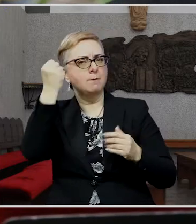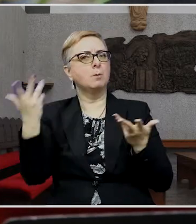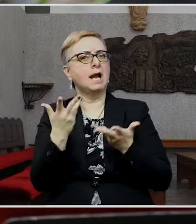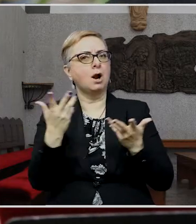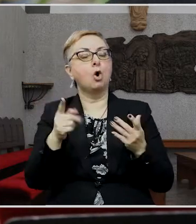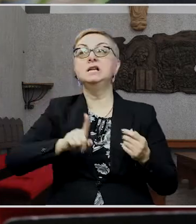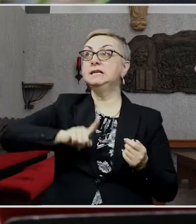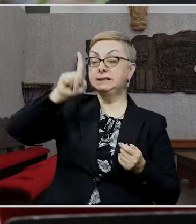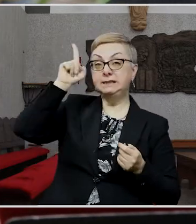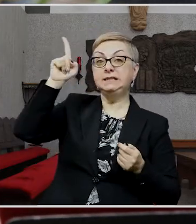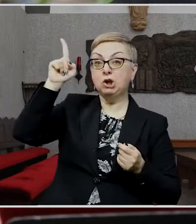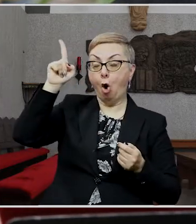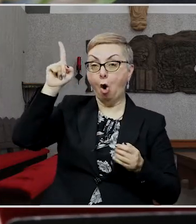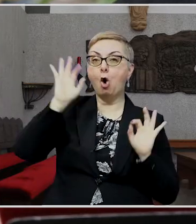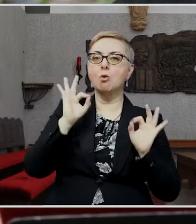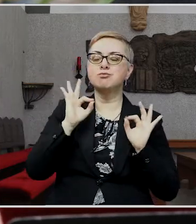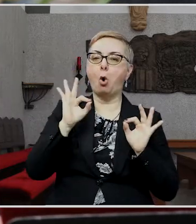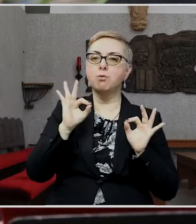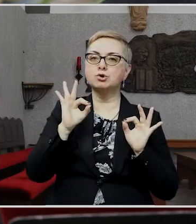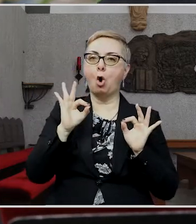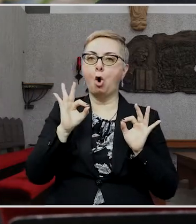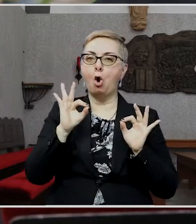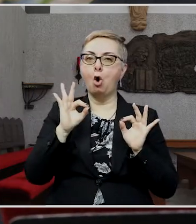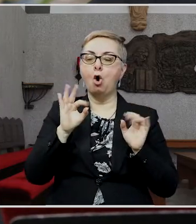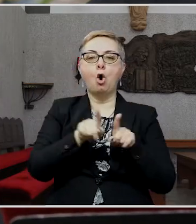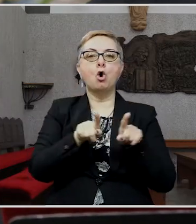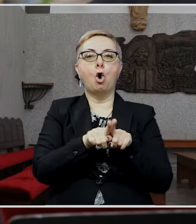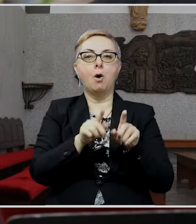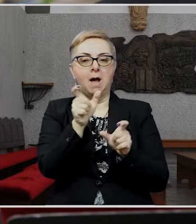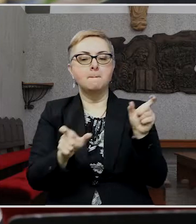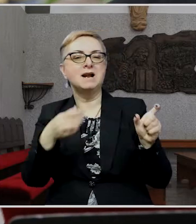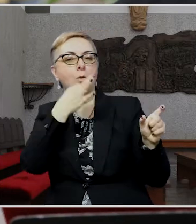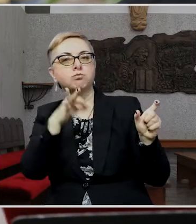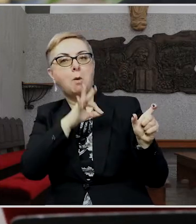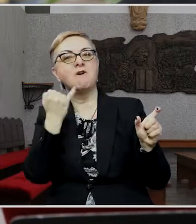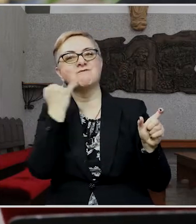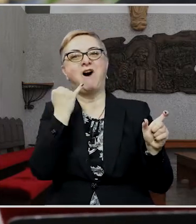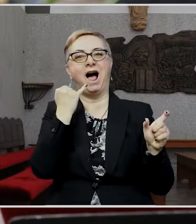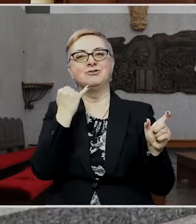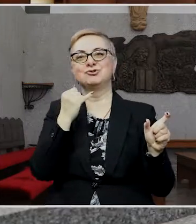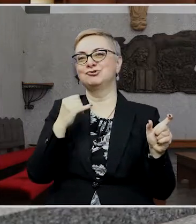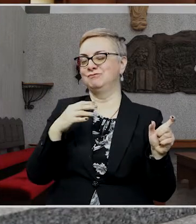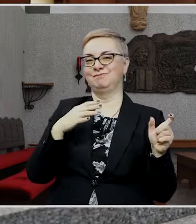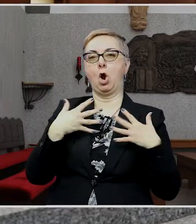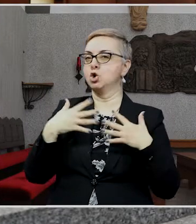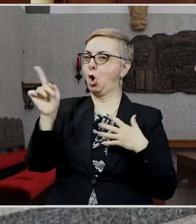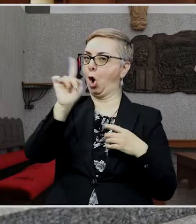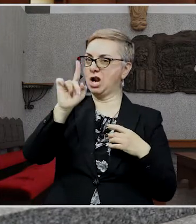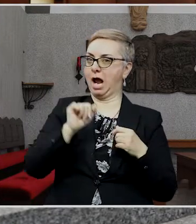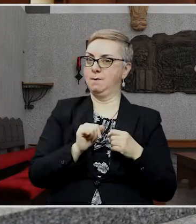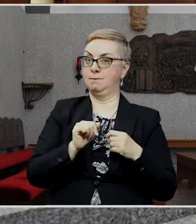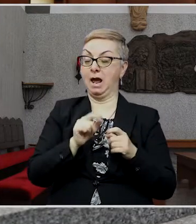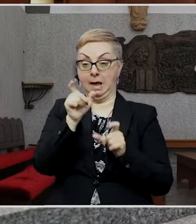che dio non ha mai amato avere a che fare con oranti facili con uomini di